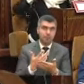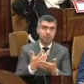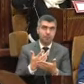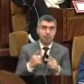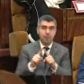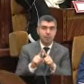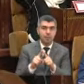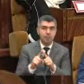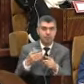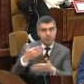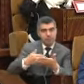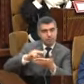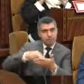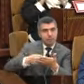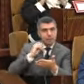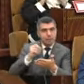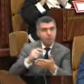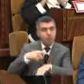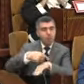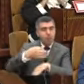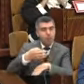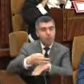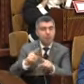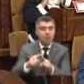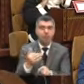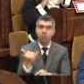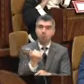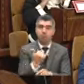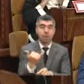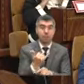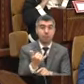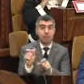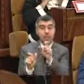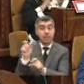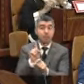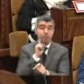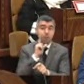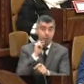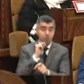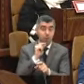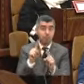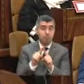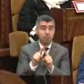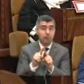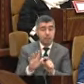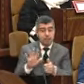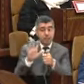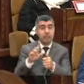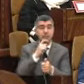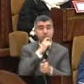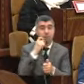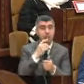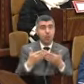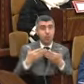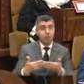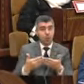قرارات العنصر ديال الزمن عنصر حاسم مواطنات ومواطنين اليوم في رمضان النهار السادس في رمضان او النهار الخامس كاين